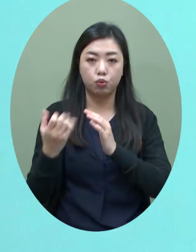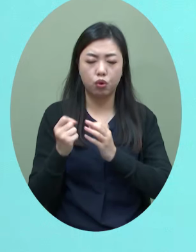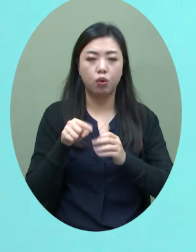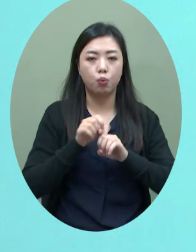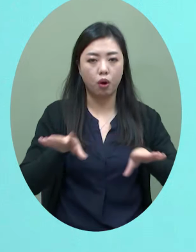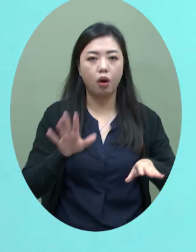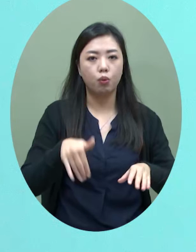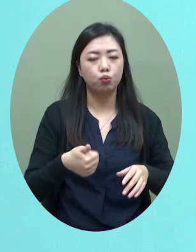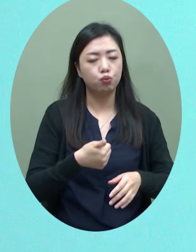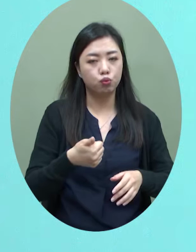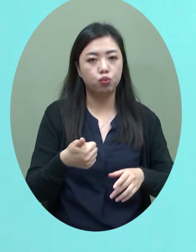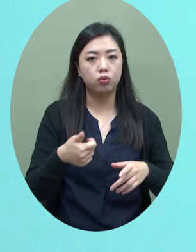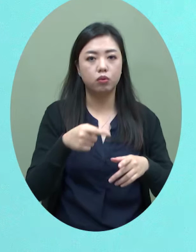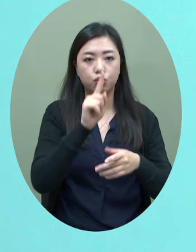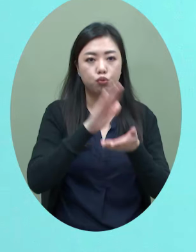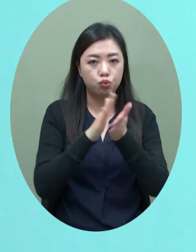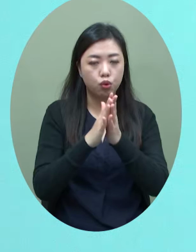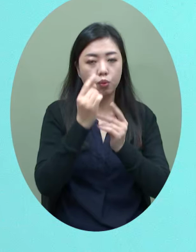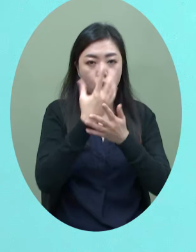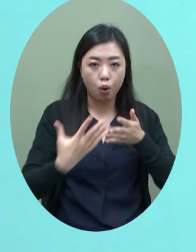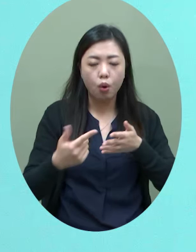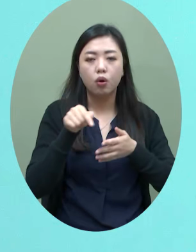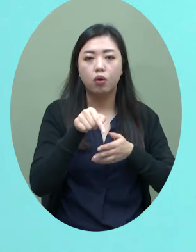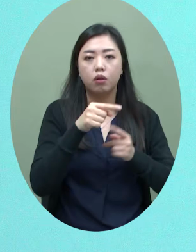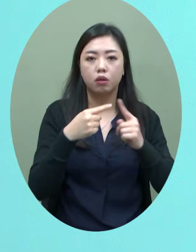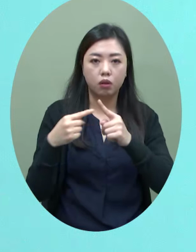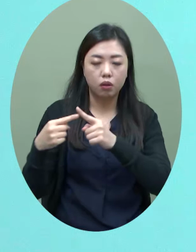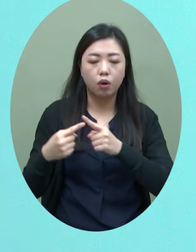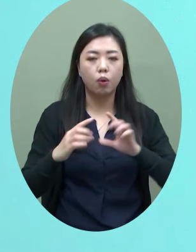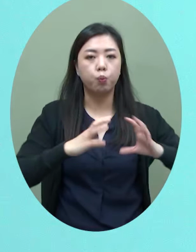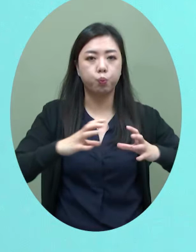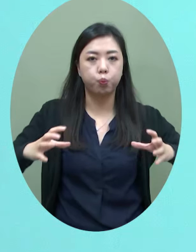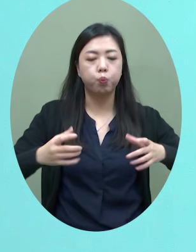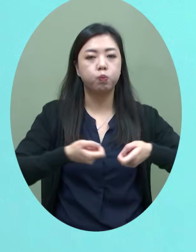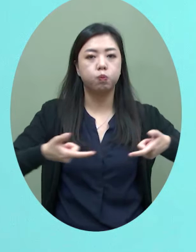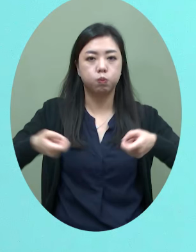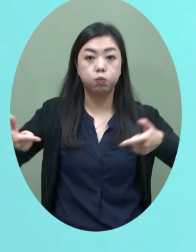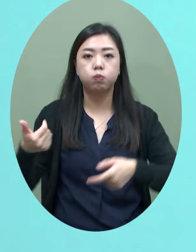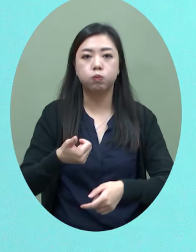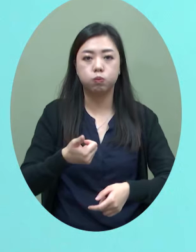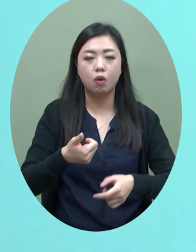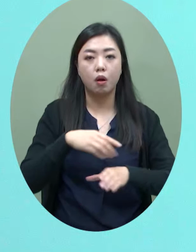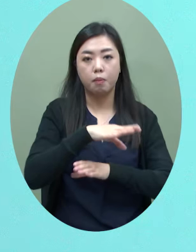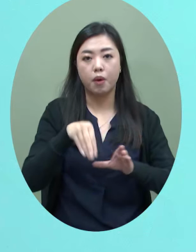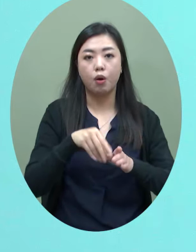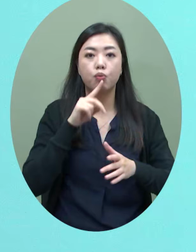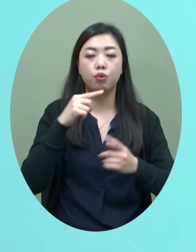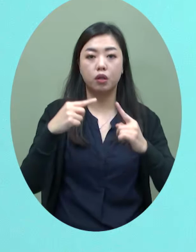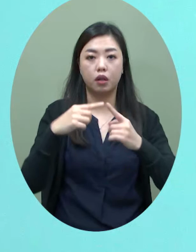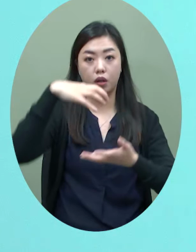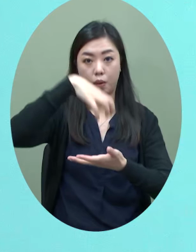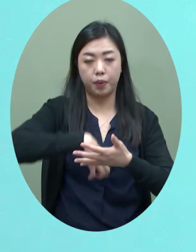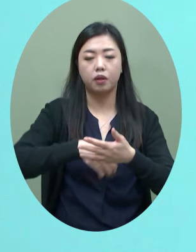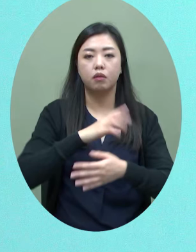擴大這些可以預約接種的市民的群組，涵蓋呢已經是我們人口裏面的